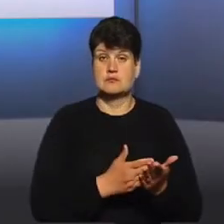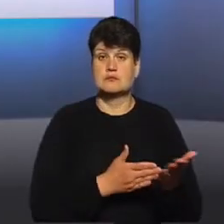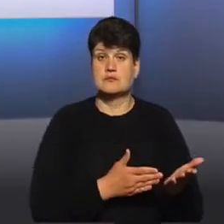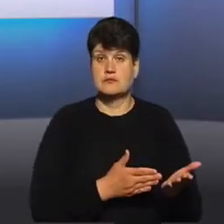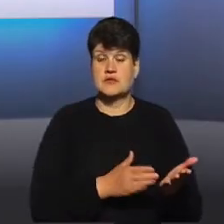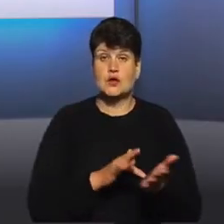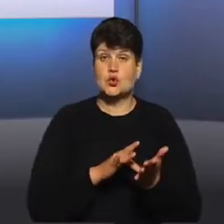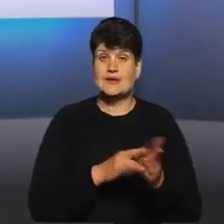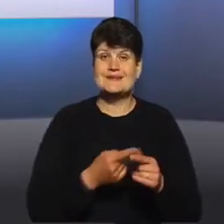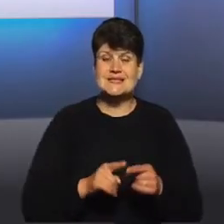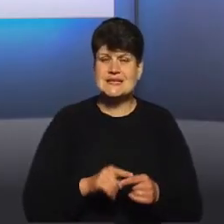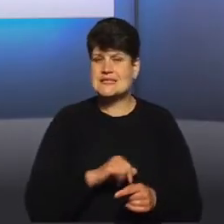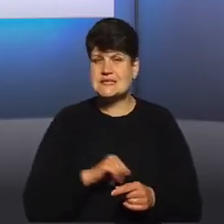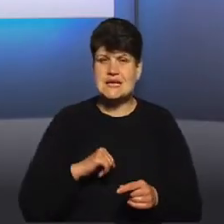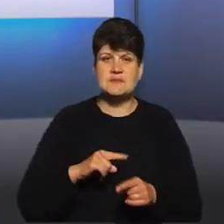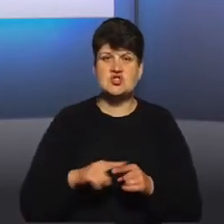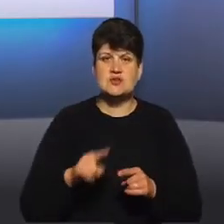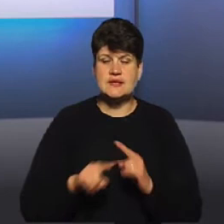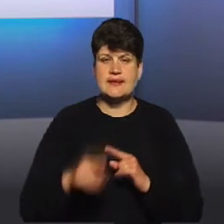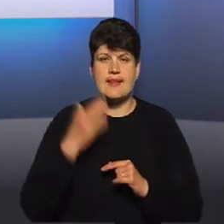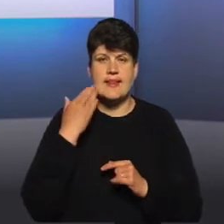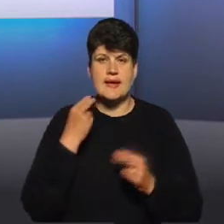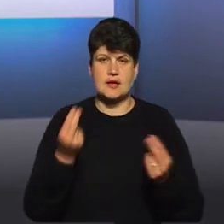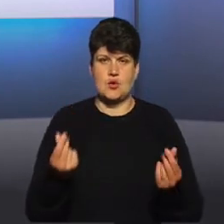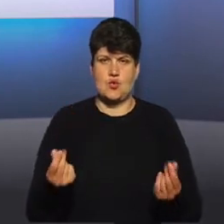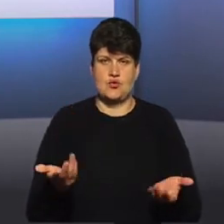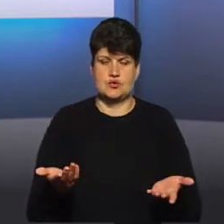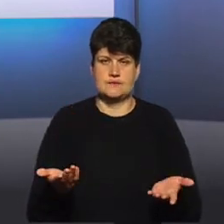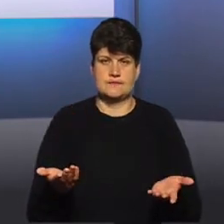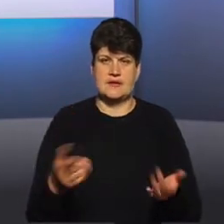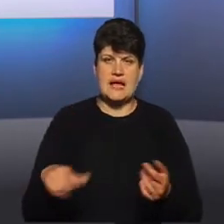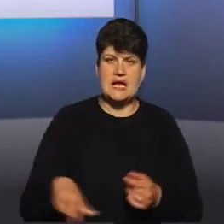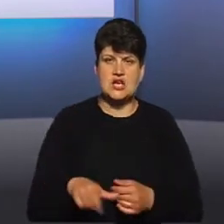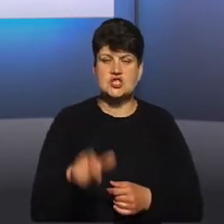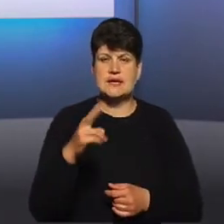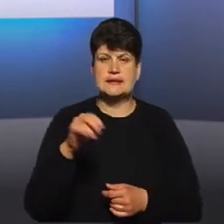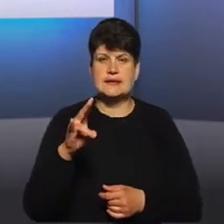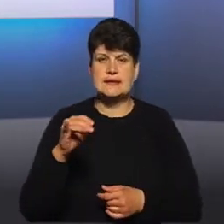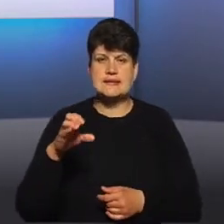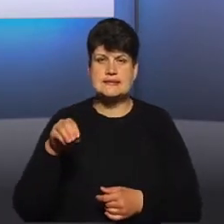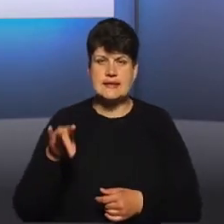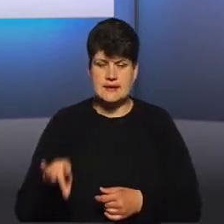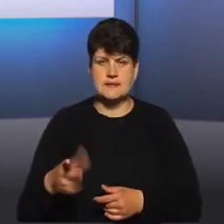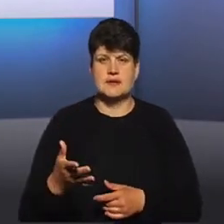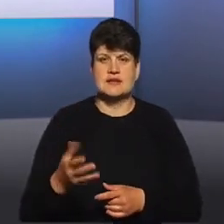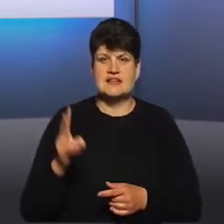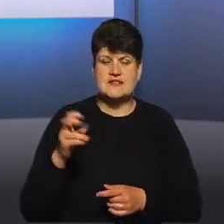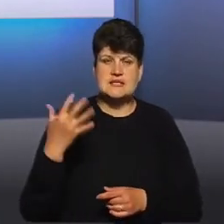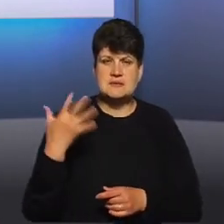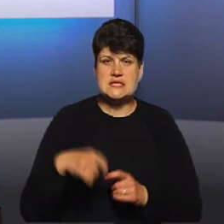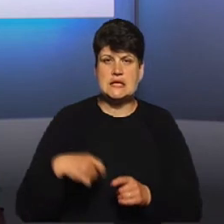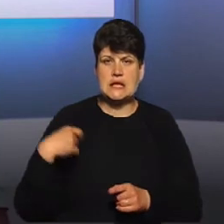і легкі гроші. Річка Дністер, Дністровський каньйон, 250 кілометрів на території нашої